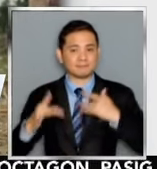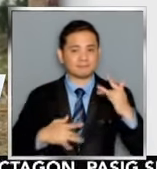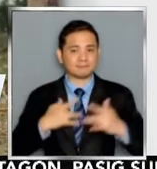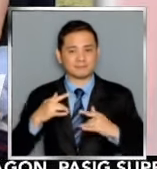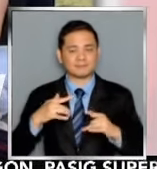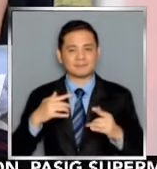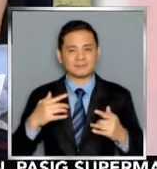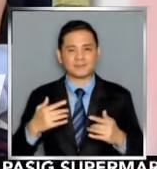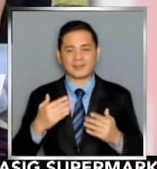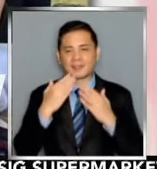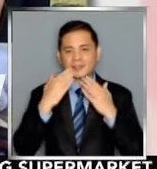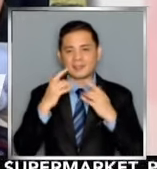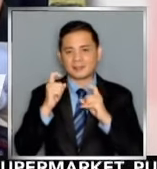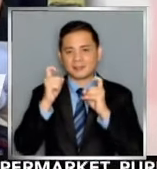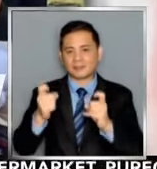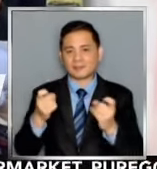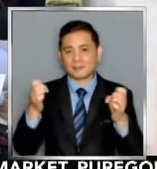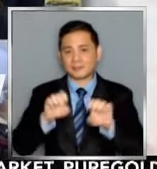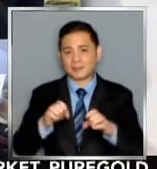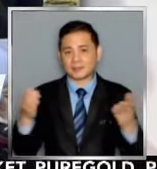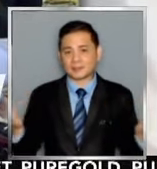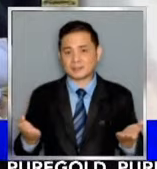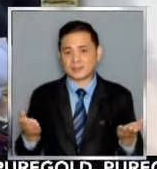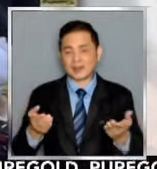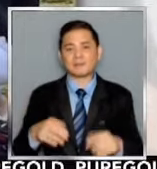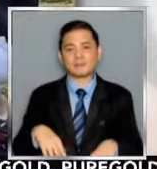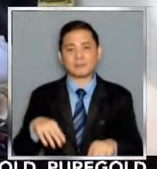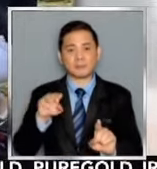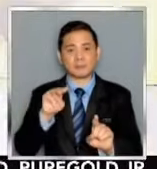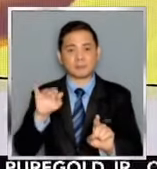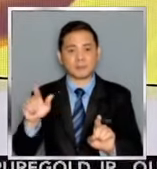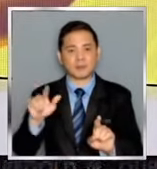Fortesa sa isang mall sa Quezon City bukas.